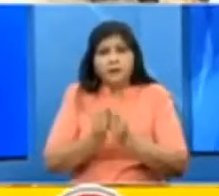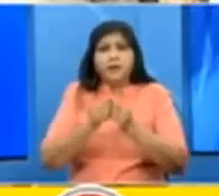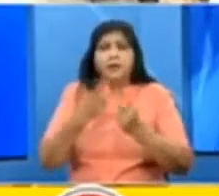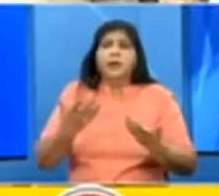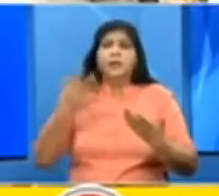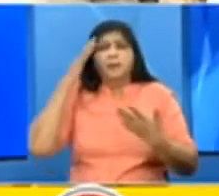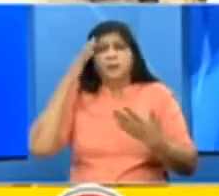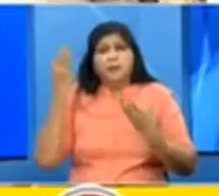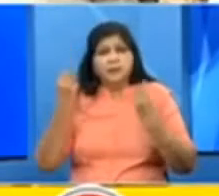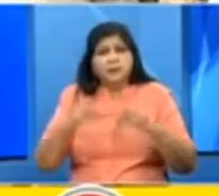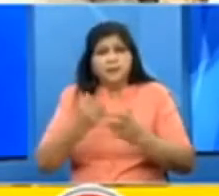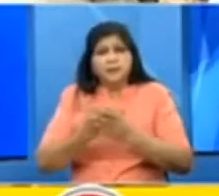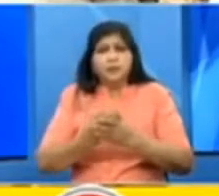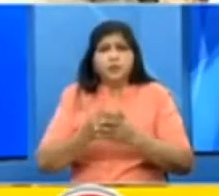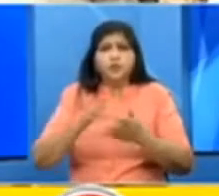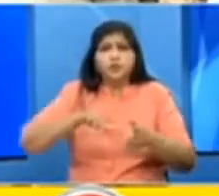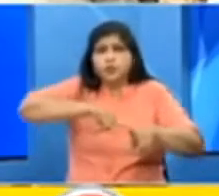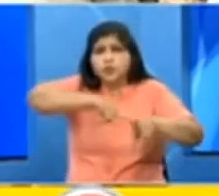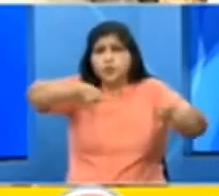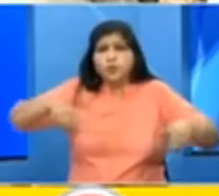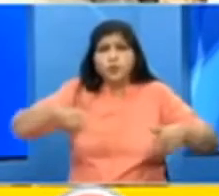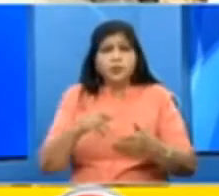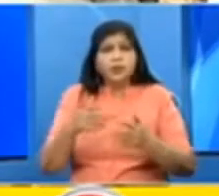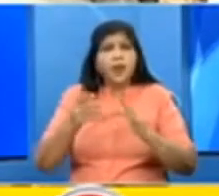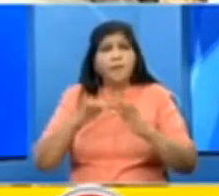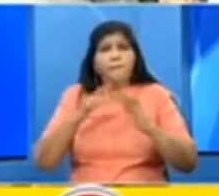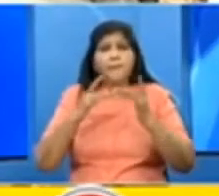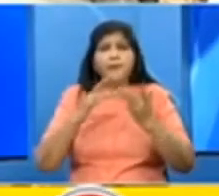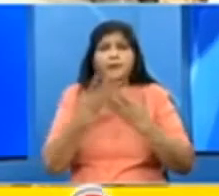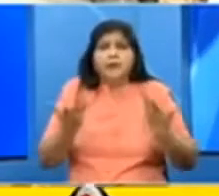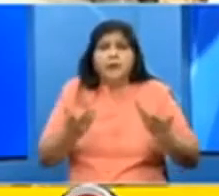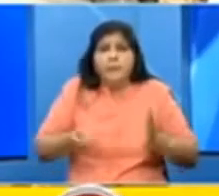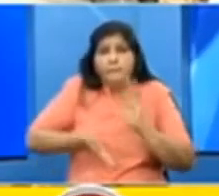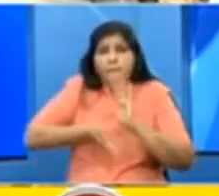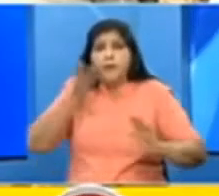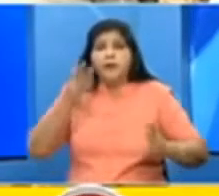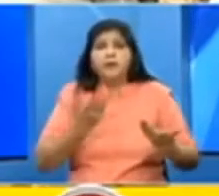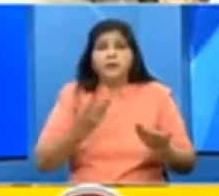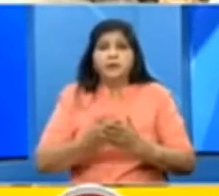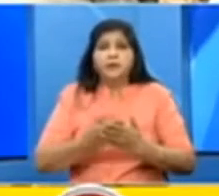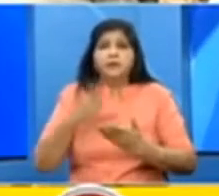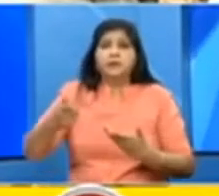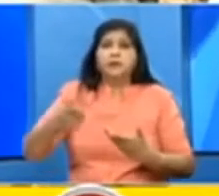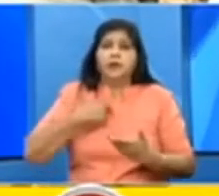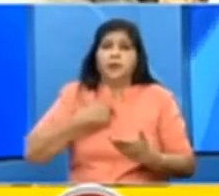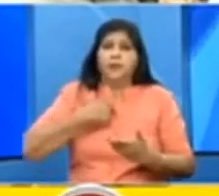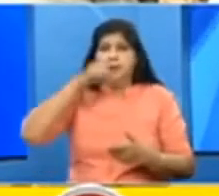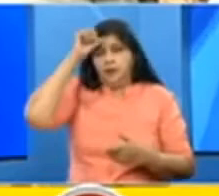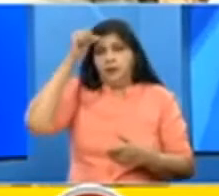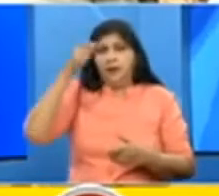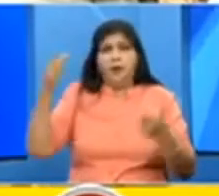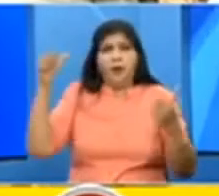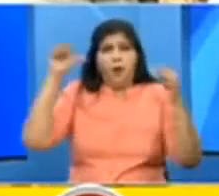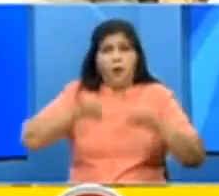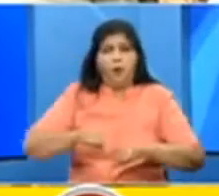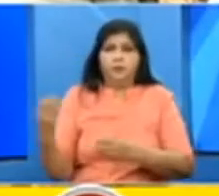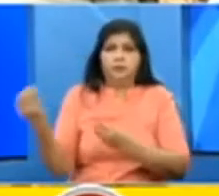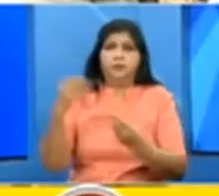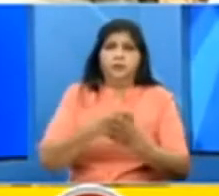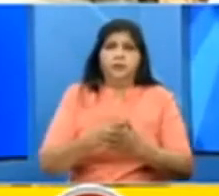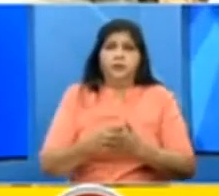मीडिया पर ऐसी चीजों को बढ़ावा दे देते हैं जो हमारे देश का बहुत नुकसान करती है। कभी